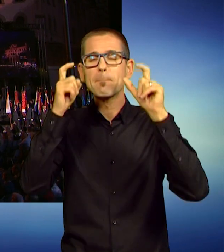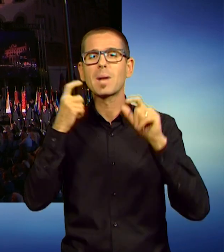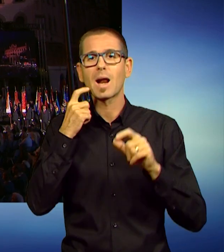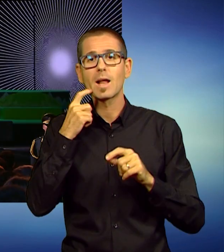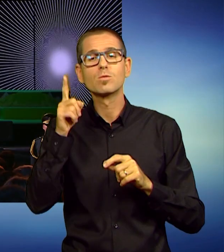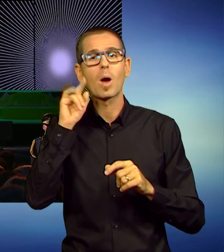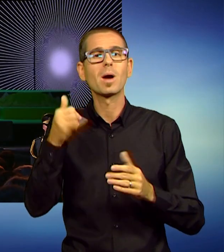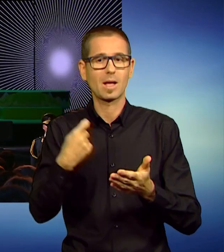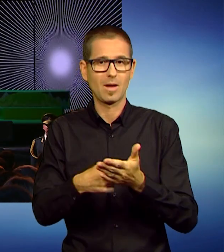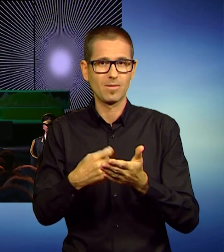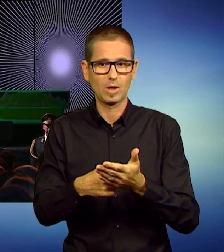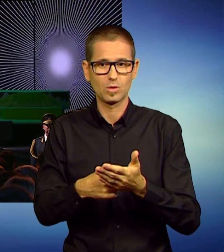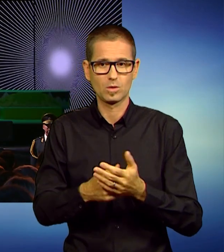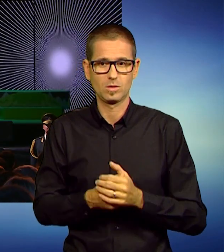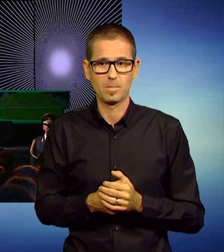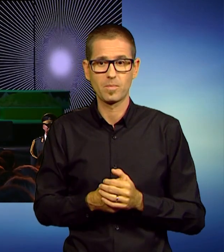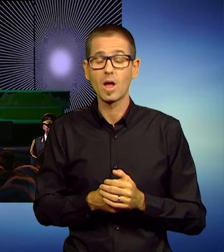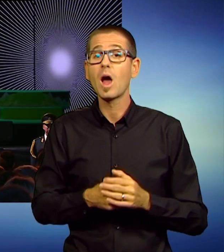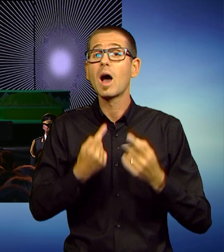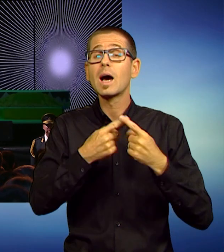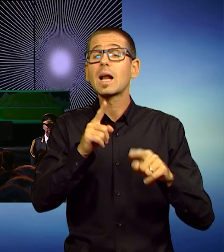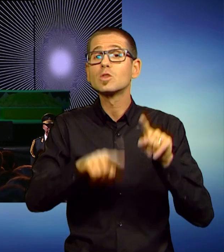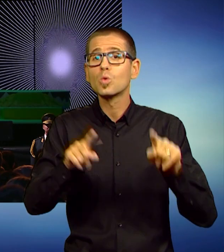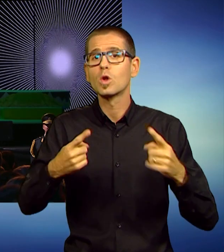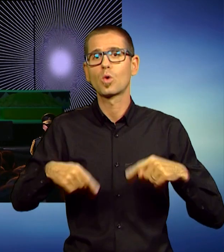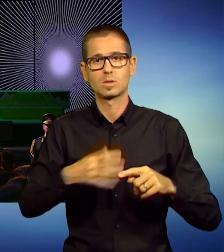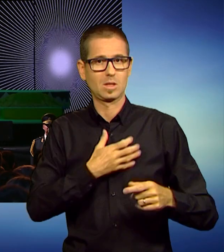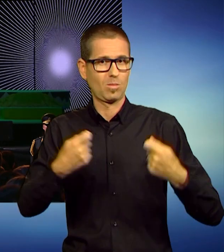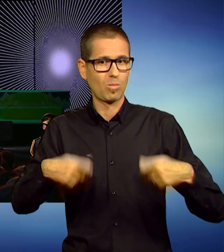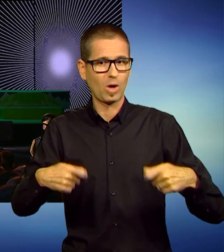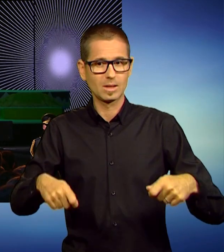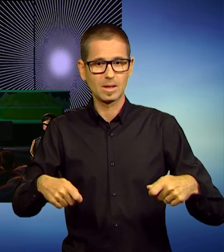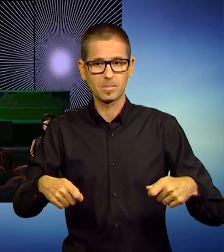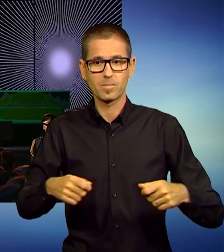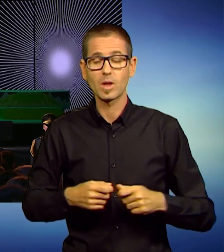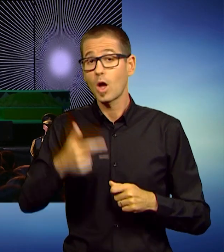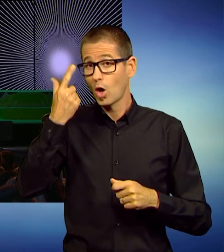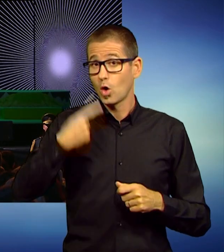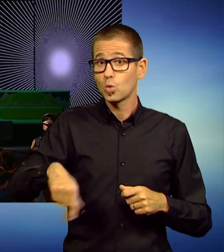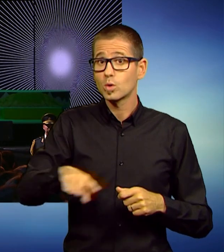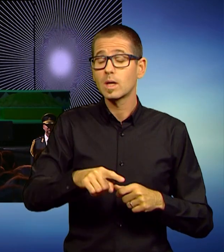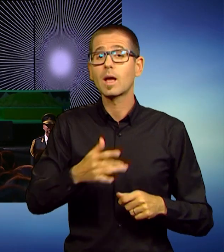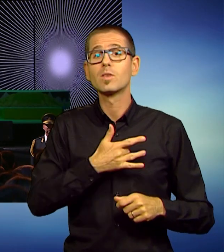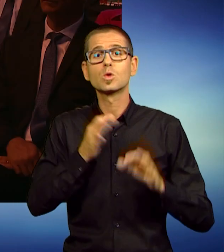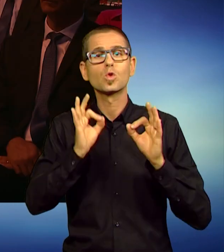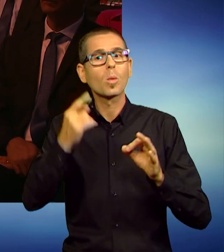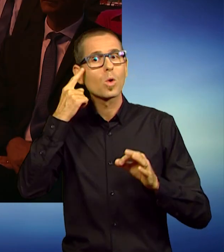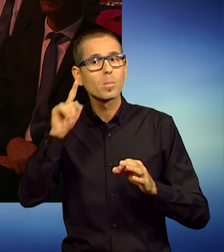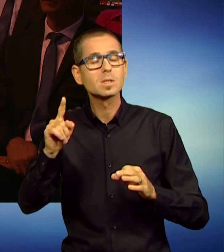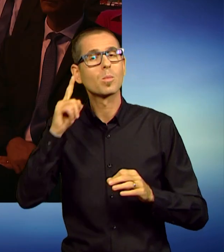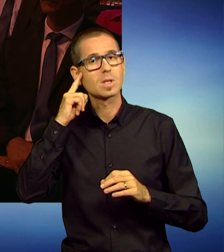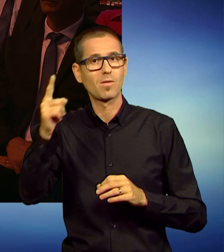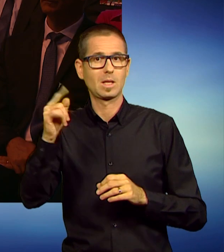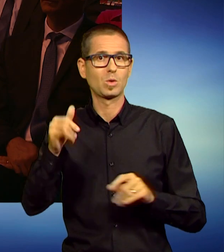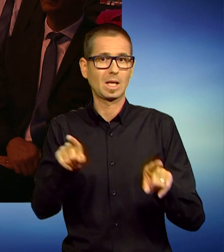je vrednota. Raznolikost nas namreč bogati. Ljudje, ki v srcu dobro mislimo, se zavedamo, da